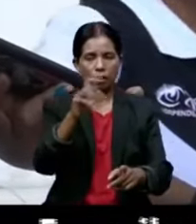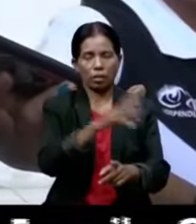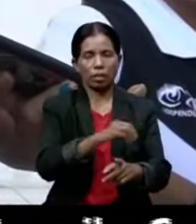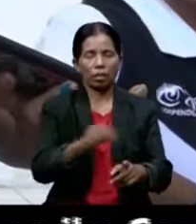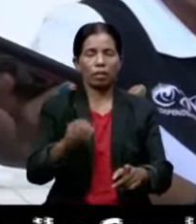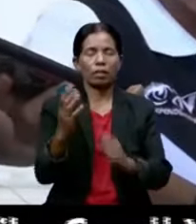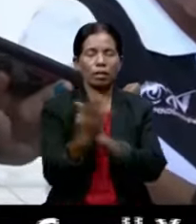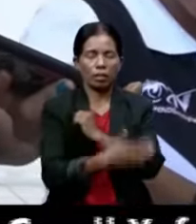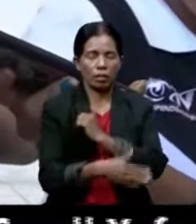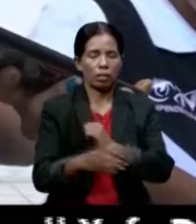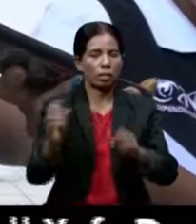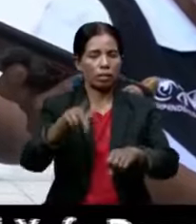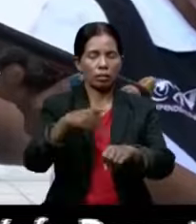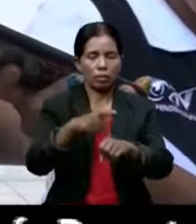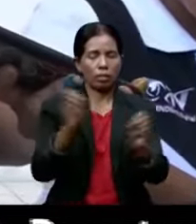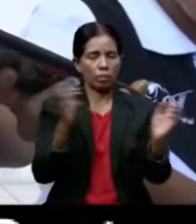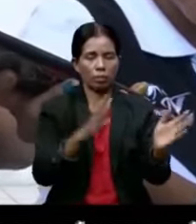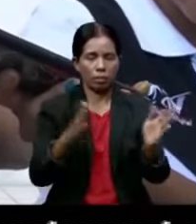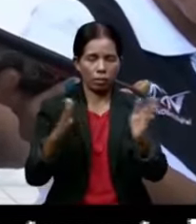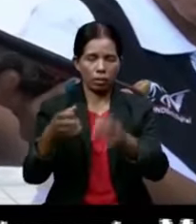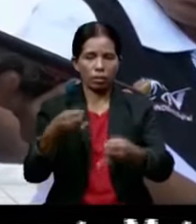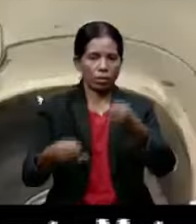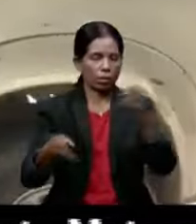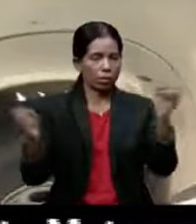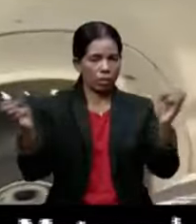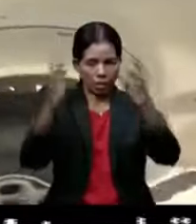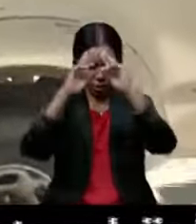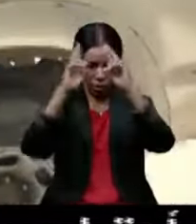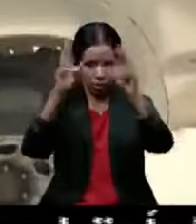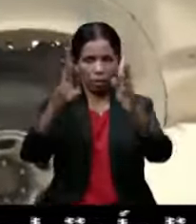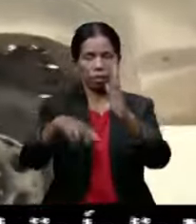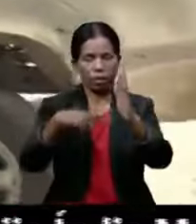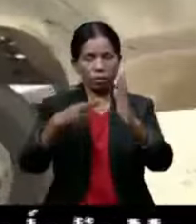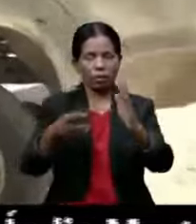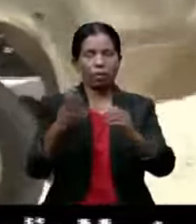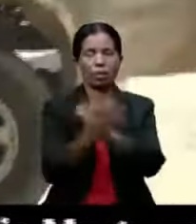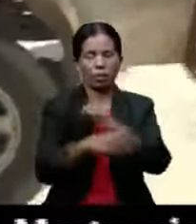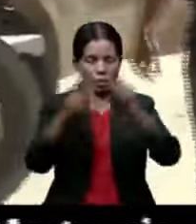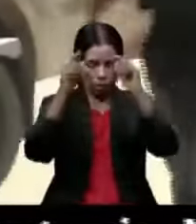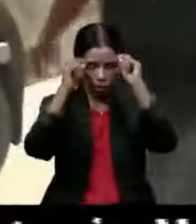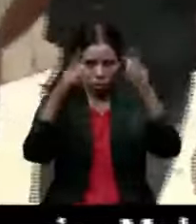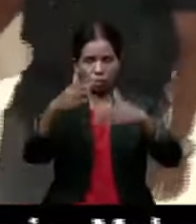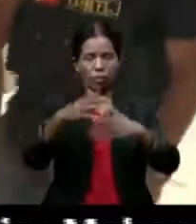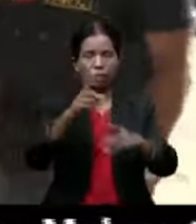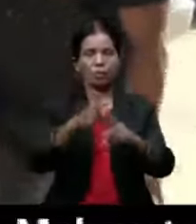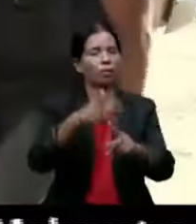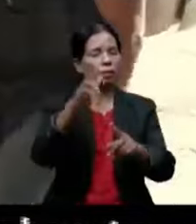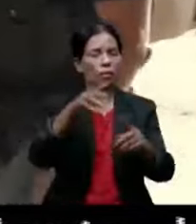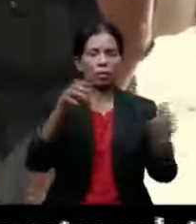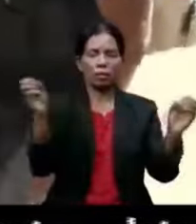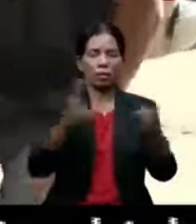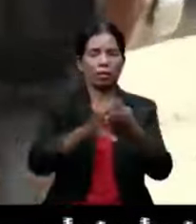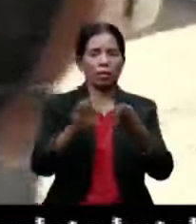país origin la serie ho proses judiciaro no la respeita regra judiciaro Timor-Leste, tamane mag besik fulantolona la ia